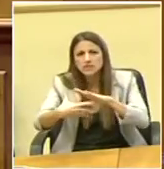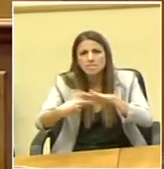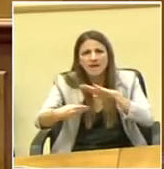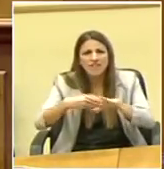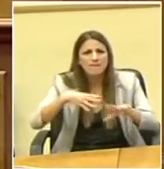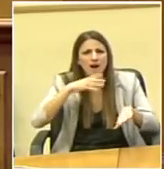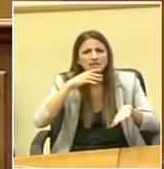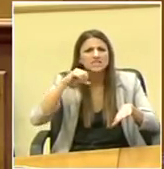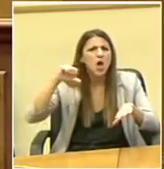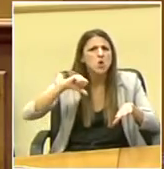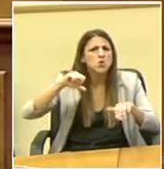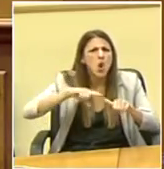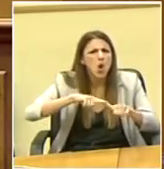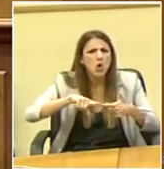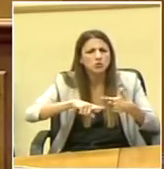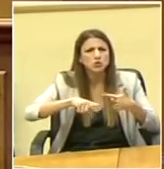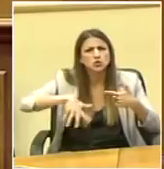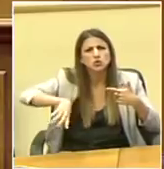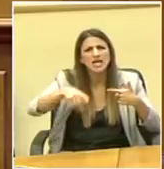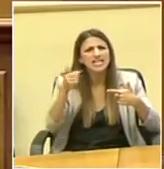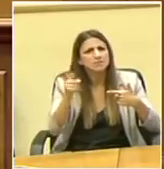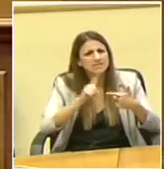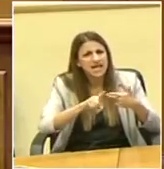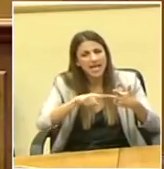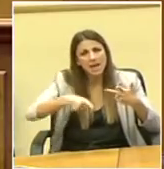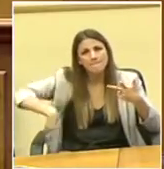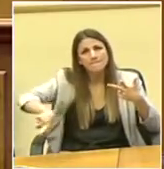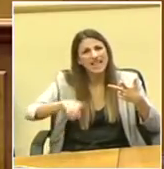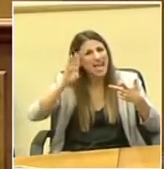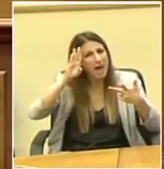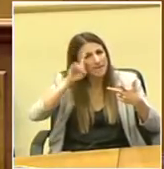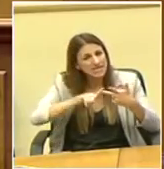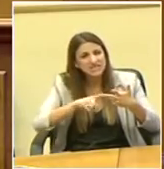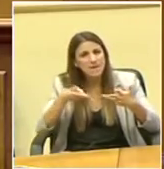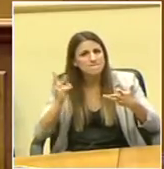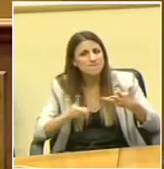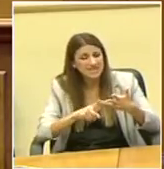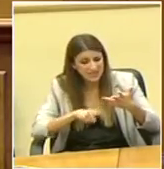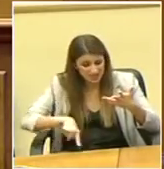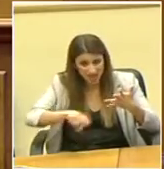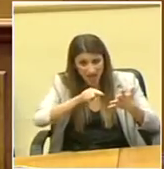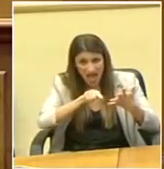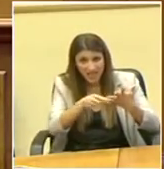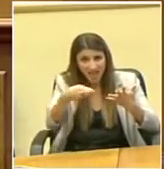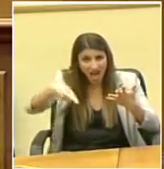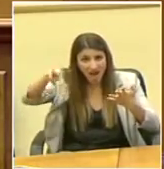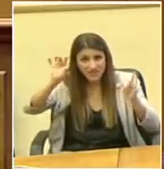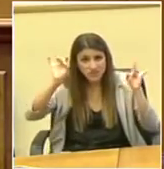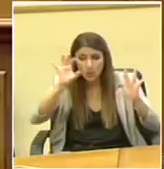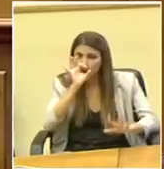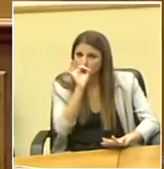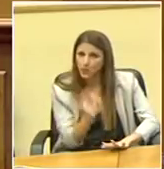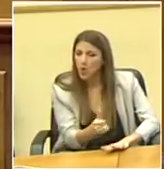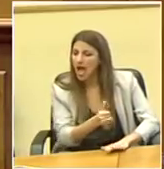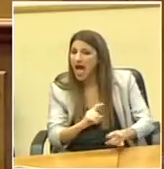Σεπόλια, Κολονό, Ακαδημία Πλάτωνος, Κυψέλη, Πλατεία Αμερικής, Πατήσια, δεν έχουμε καμία αύξηση. Έχουμε μόνο